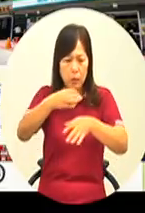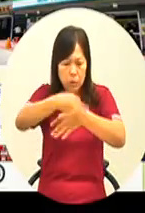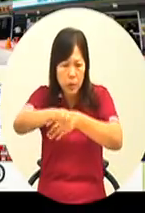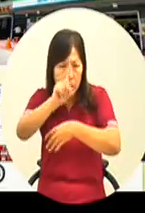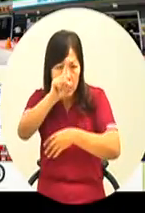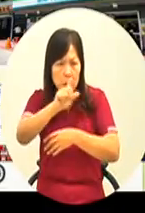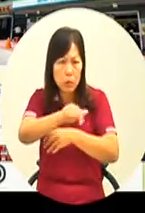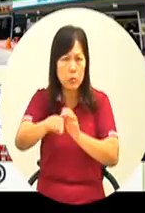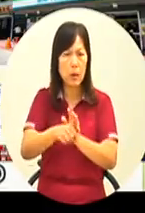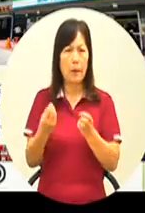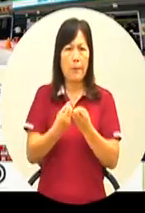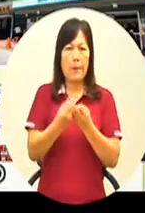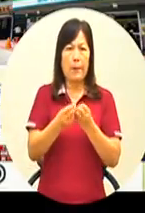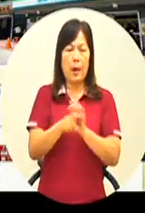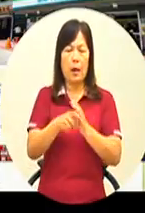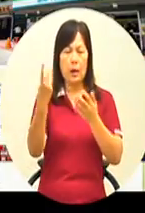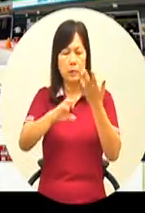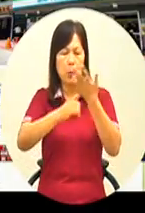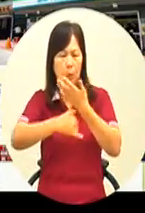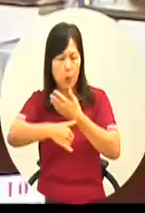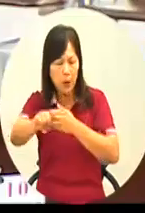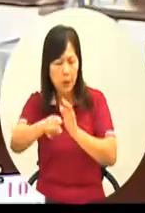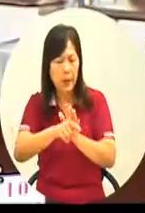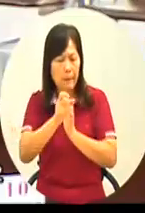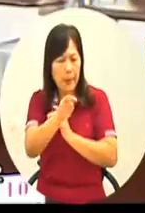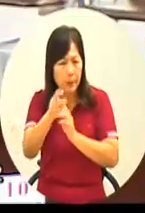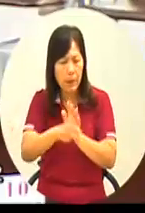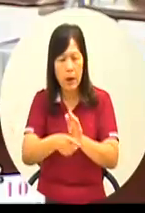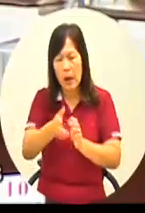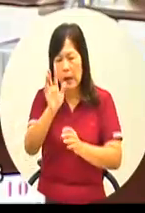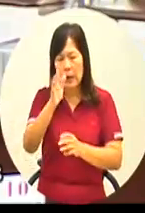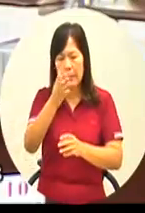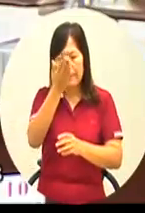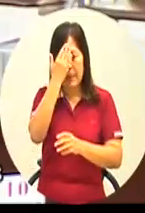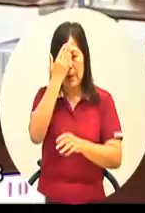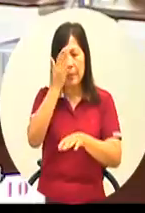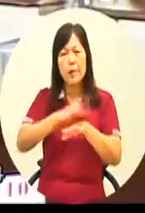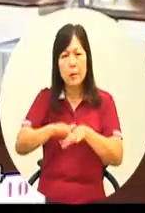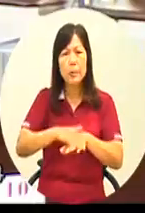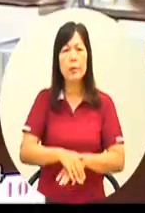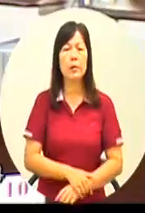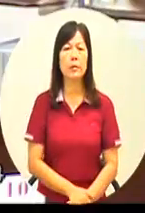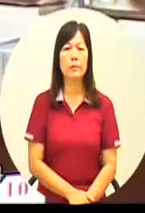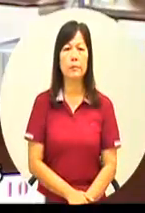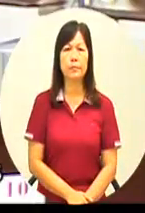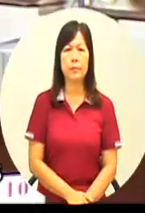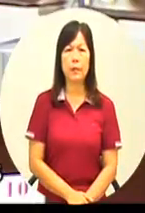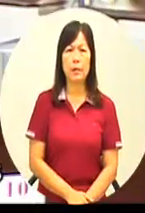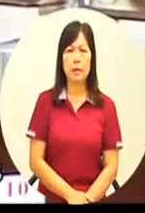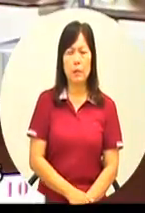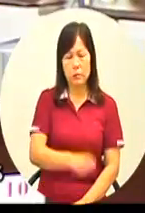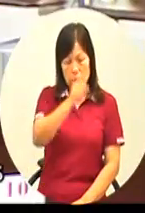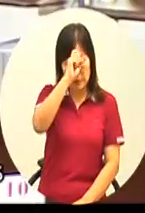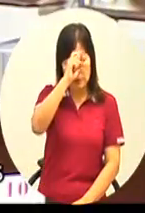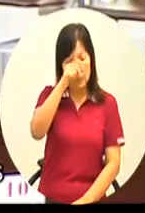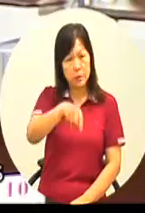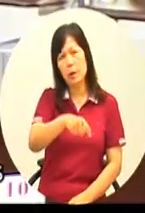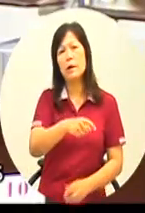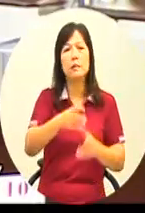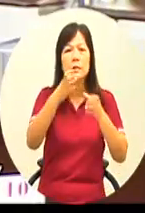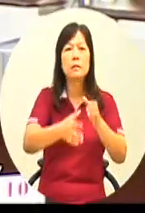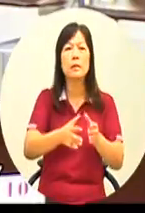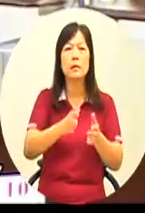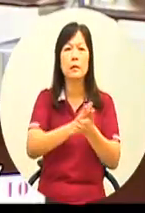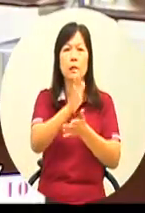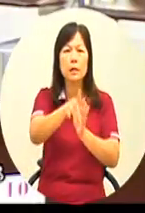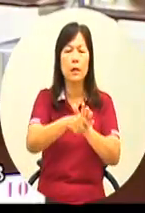安怎？啊，唔得去走水好好摕，非常不方便。啊，所以来当诶做这方面的这处理，对不对？吼，也不是一个